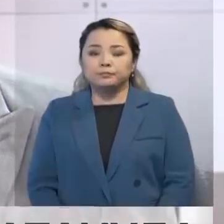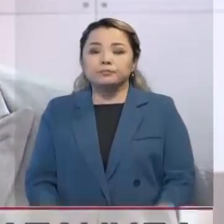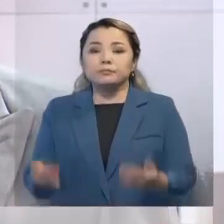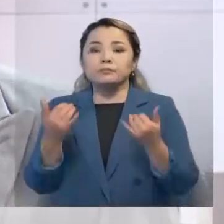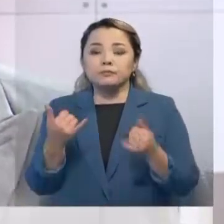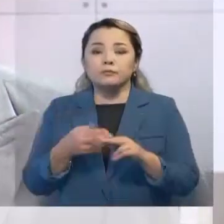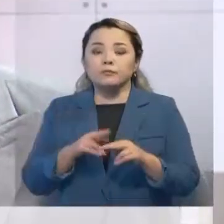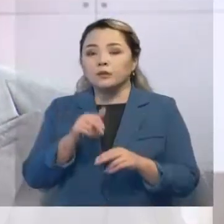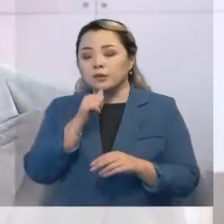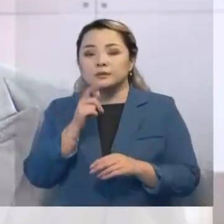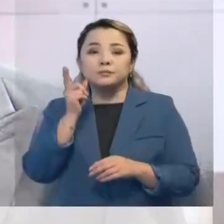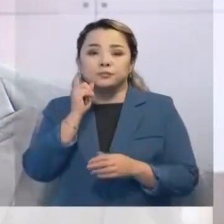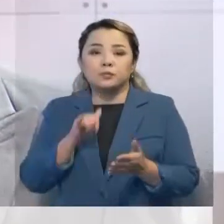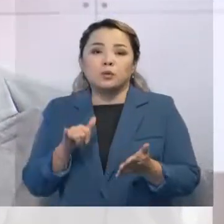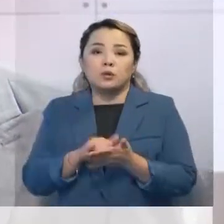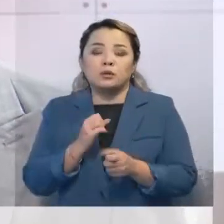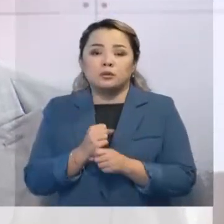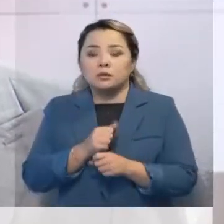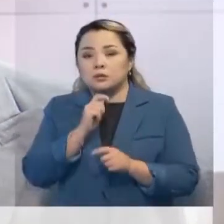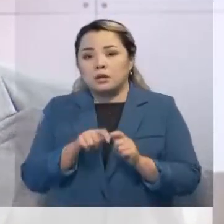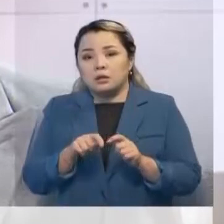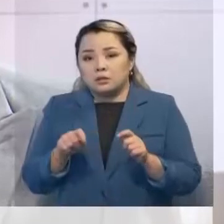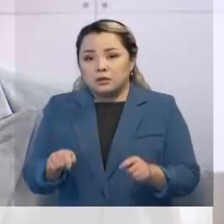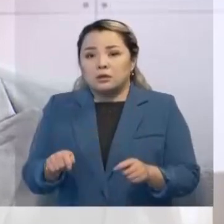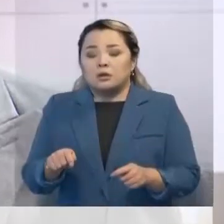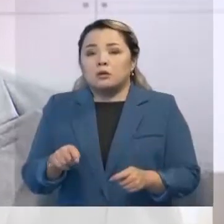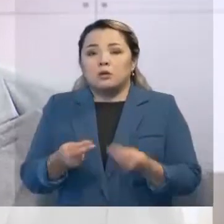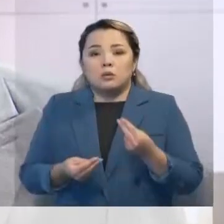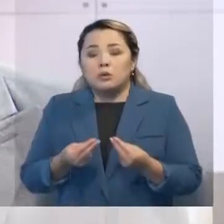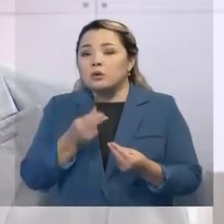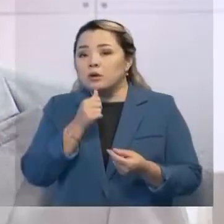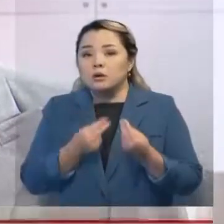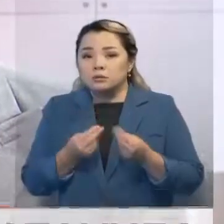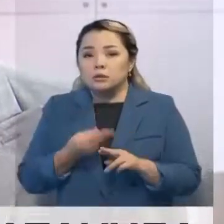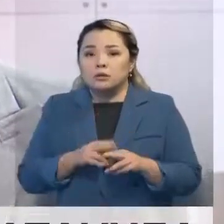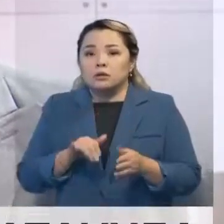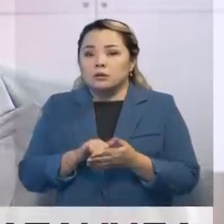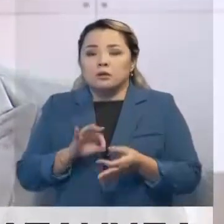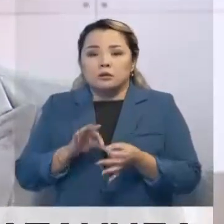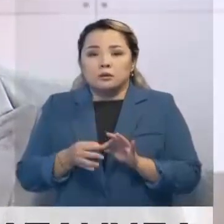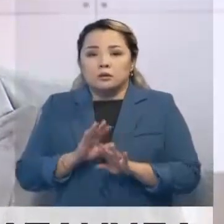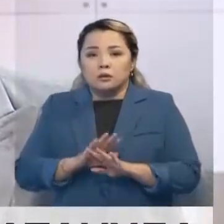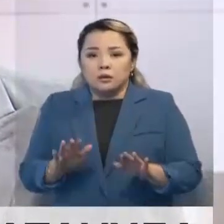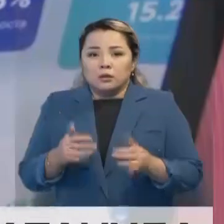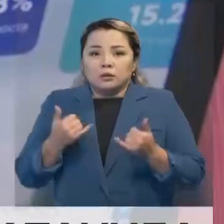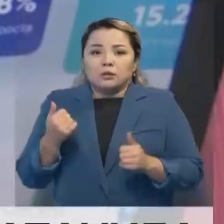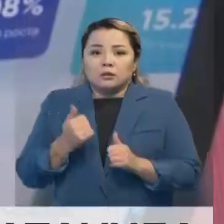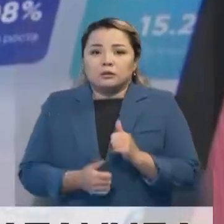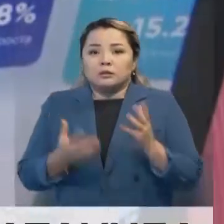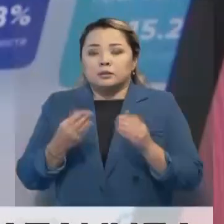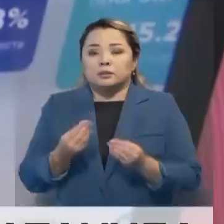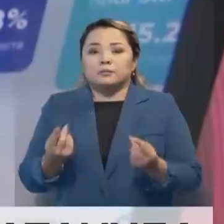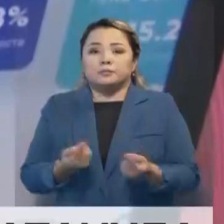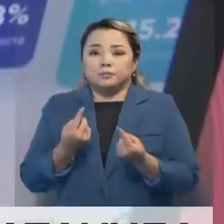кіріп көрдім. Задание ойын қиын емес асуы. Өйткені күнделікті